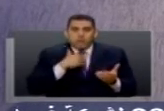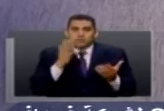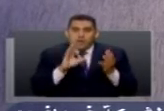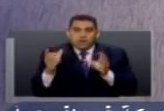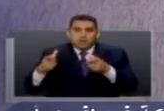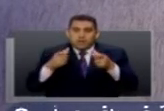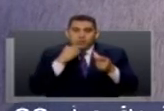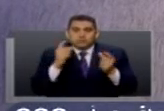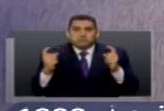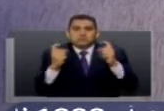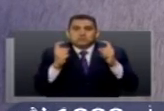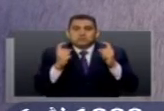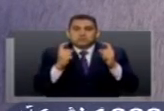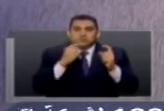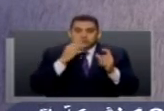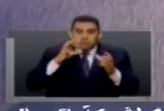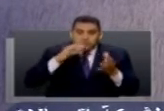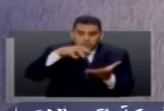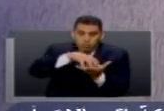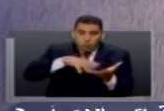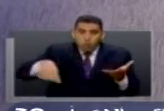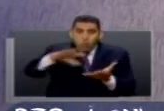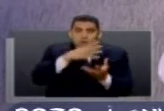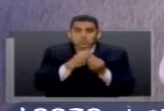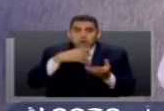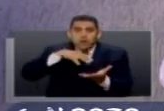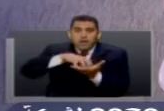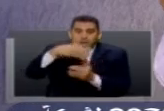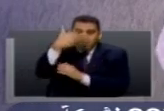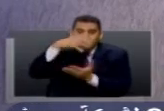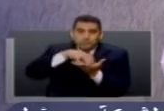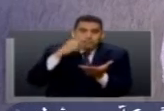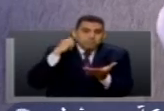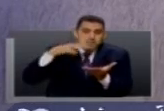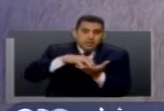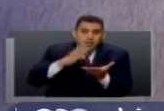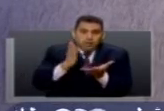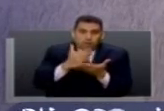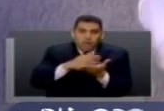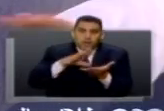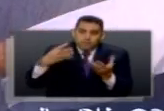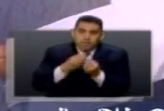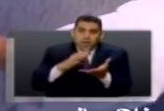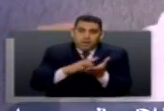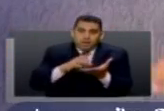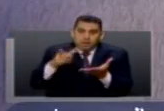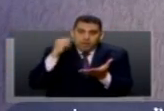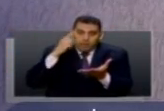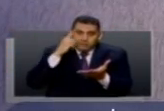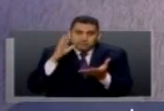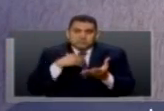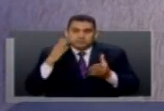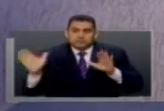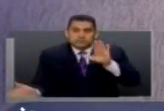الدوله انفصال عن الدوله ومواجهه للدوله اما اولئك لا ارتكبوا جريمه عرضت الدوله كلها للانسحاب